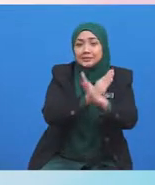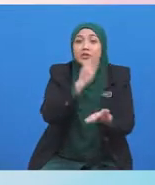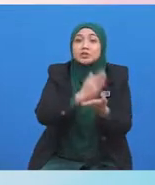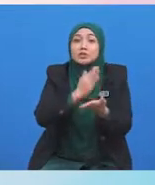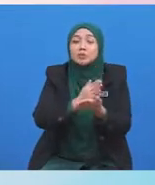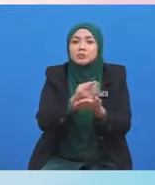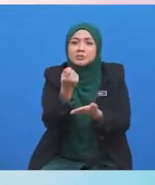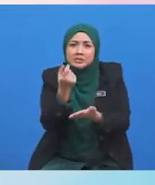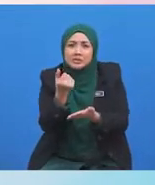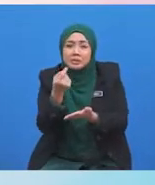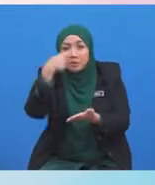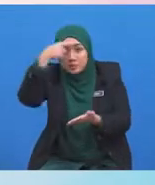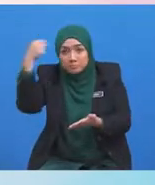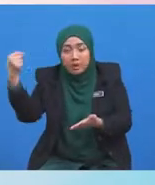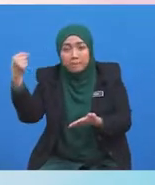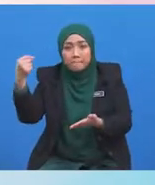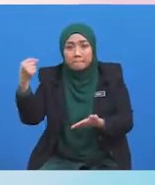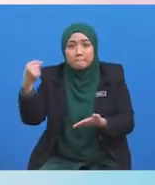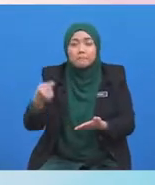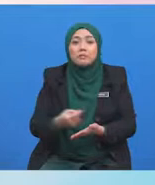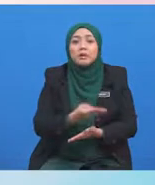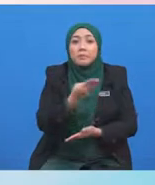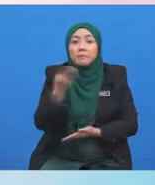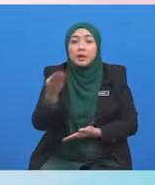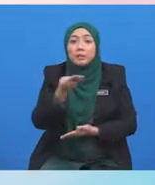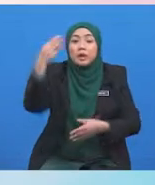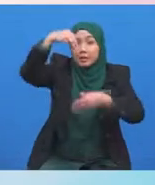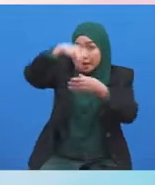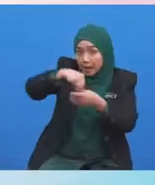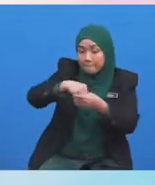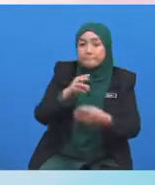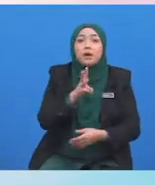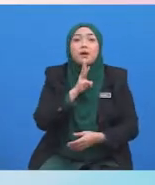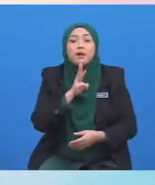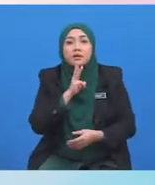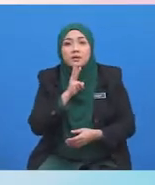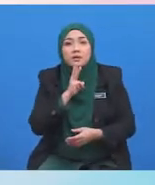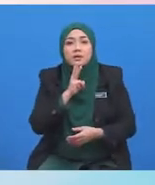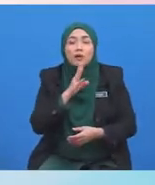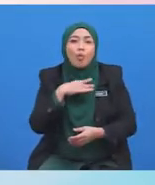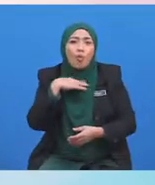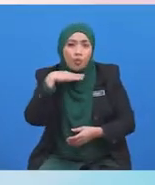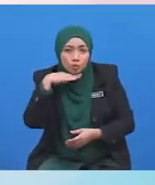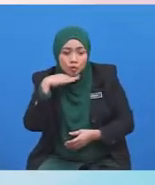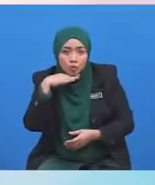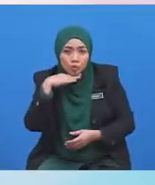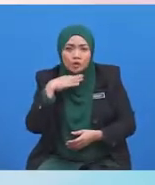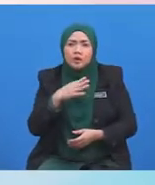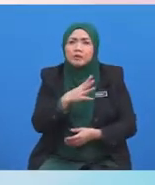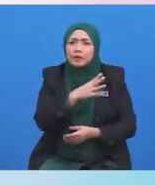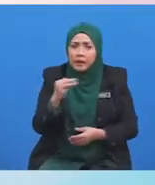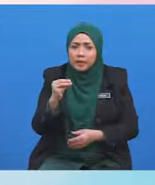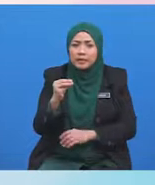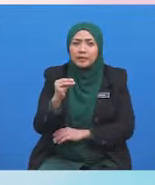telah tercemar disebabkan oleh bahan yang dibawa aliran lumpur perlu dibersihkan terlebih dahulu